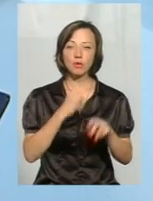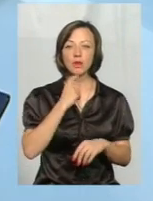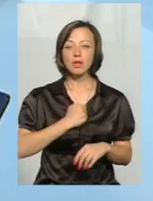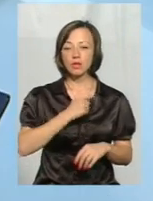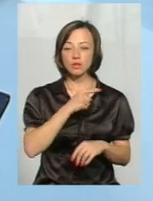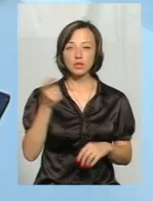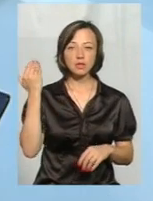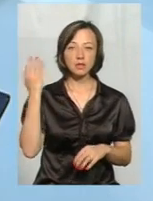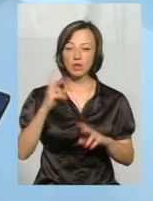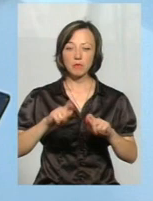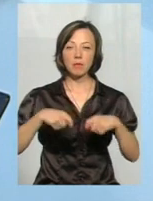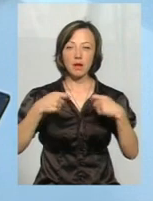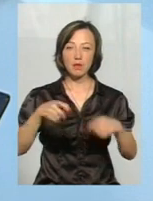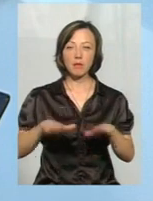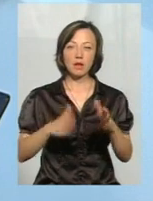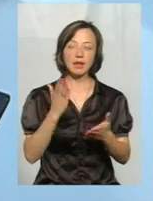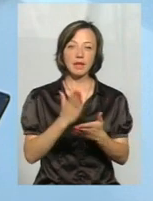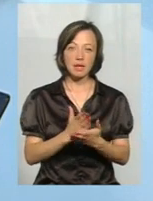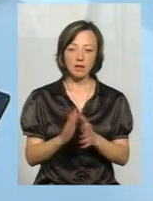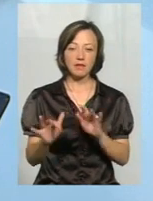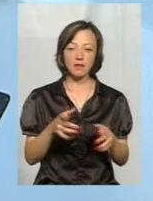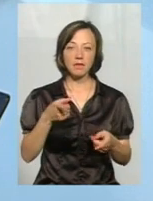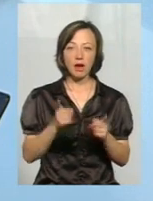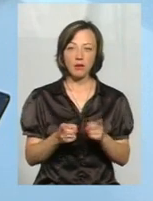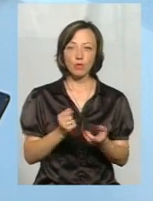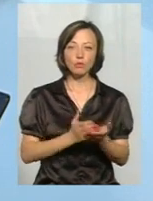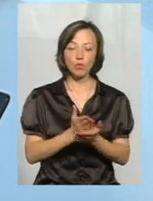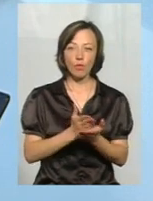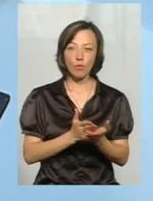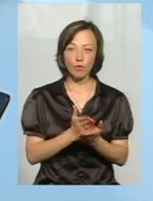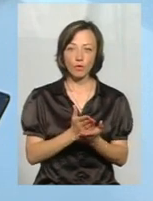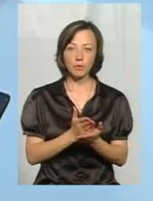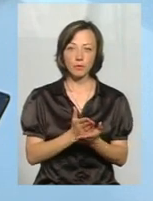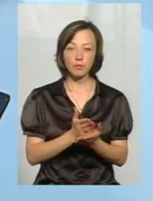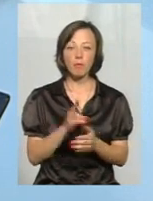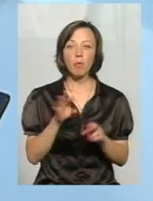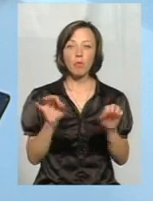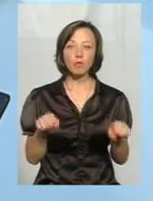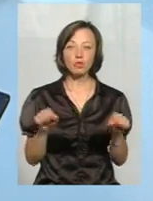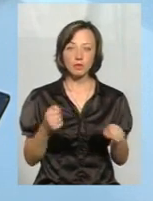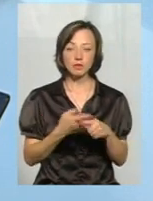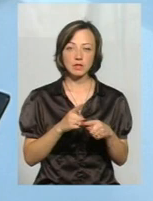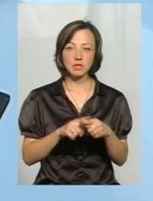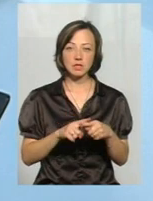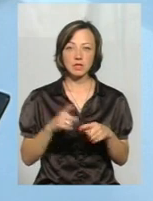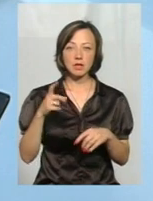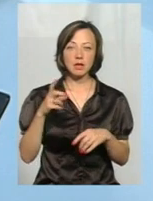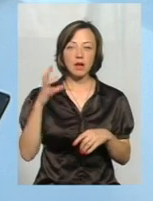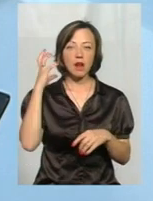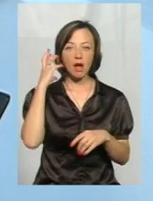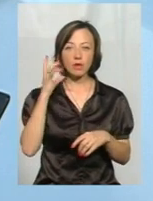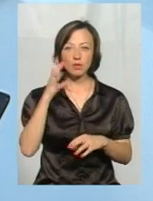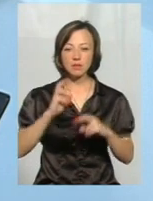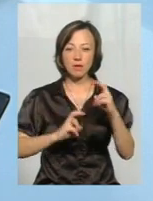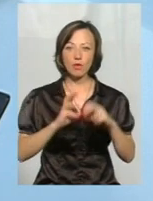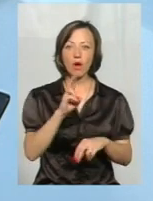часів, які не передані на баланс. Просто вони є в дії, в реальності, обслуговуємо по мірі можливості. Це і радіозаводські, і катіонівські